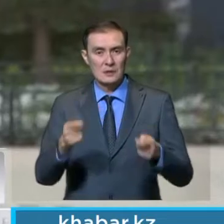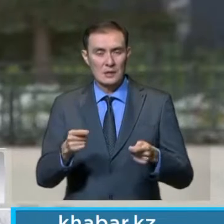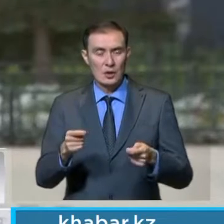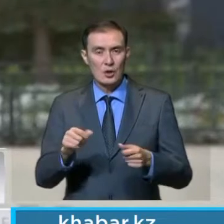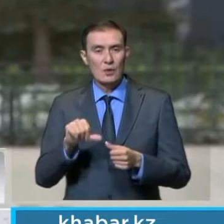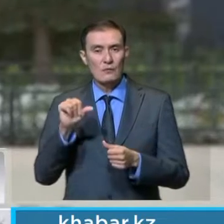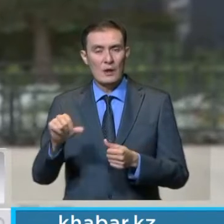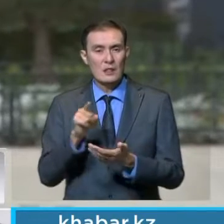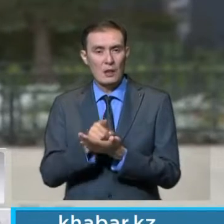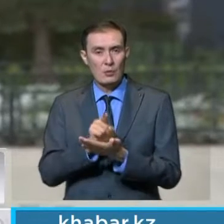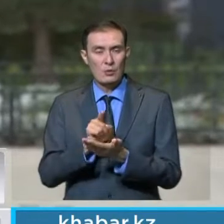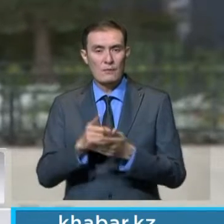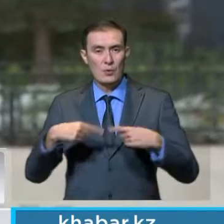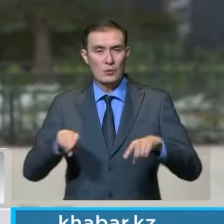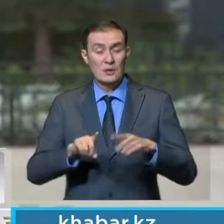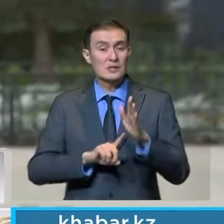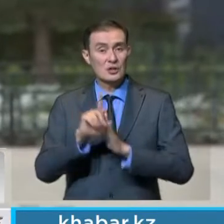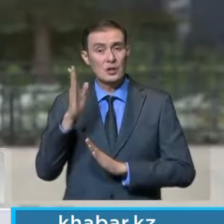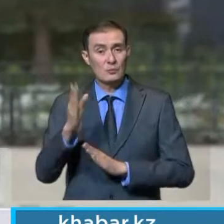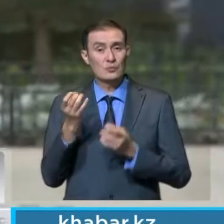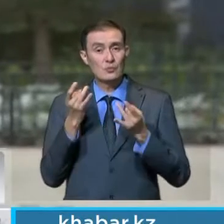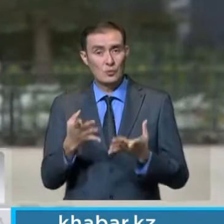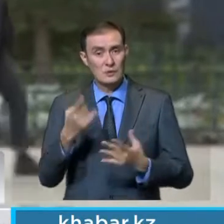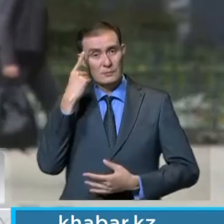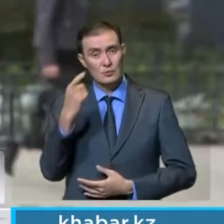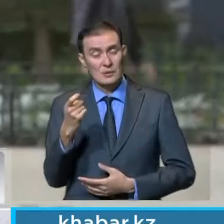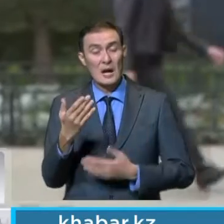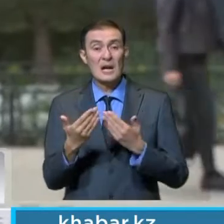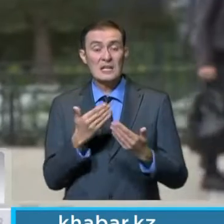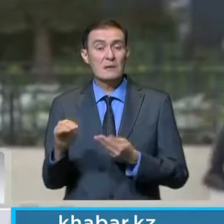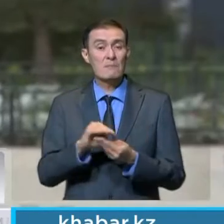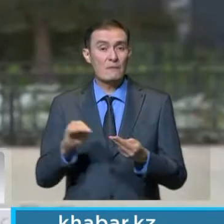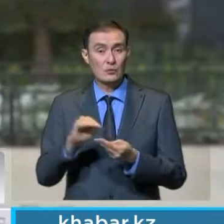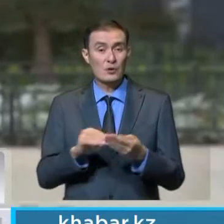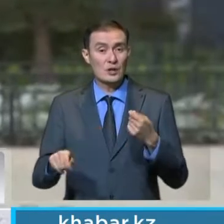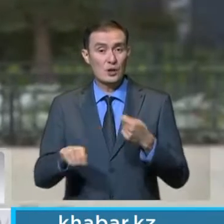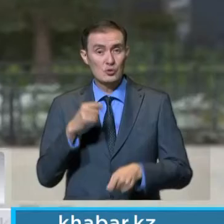налоговые органы ограничатся в первый раз предупреждением. При повторном совершении